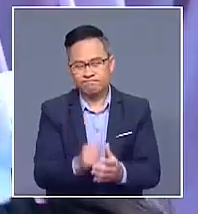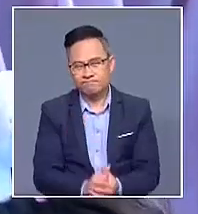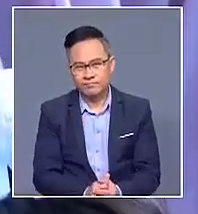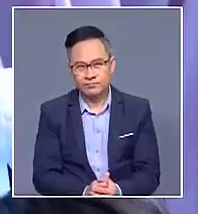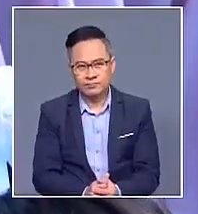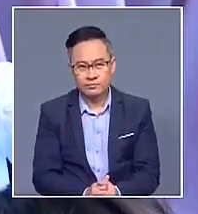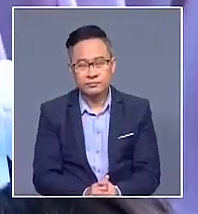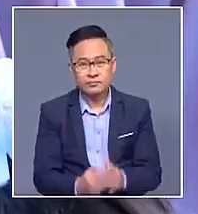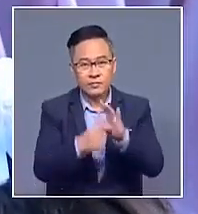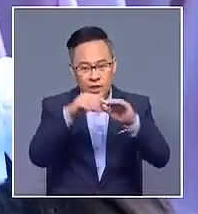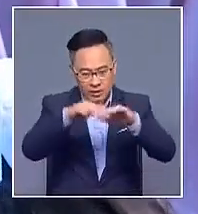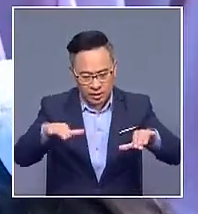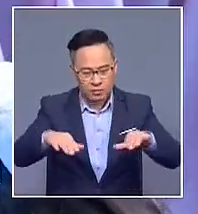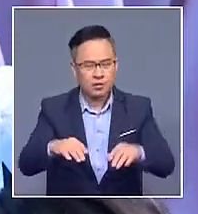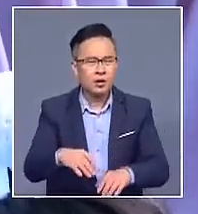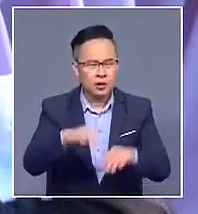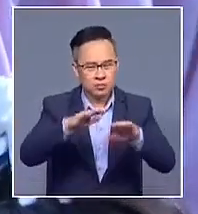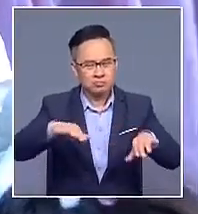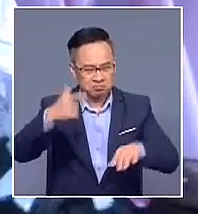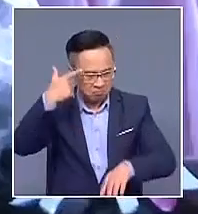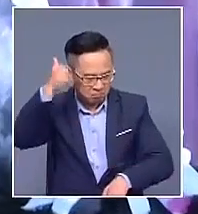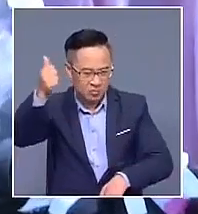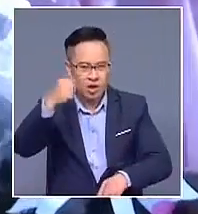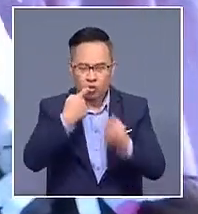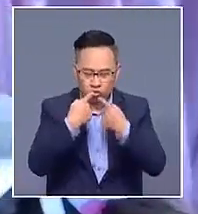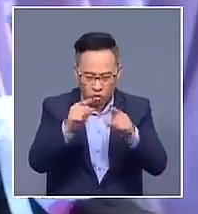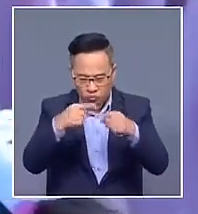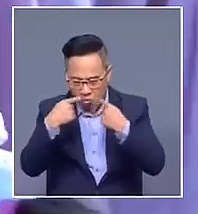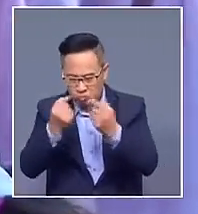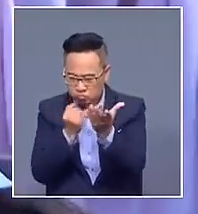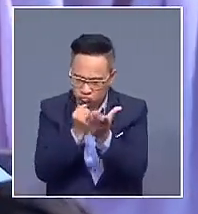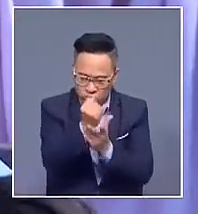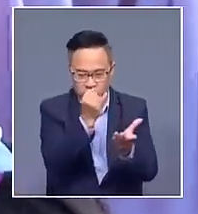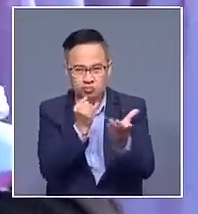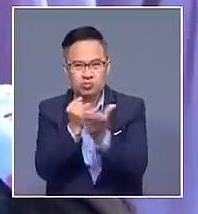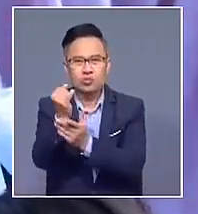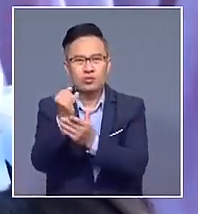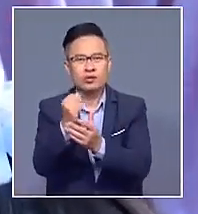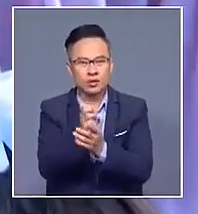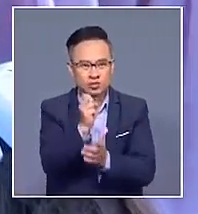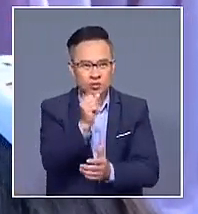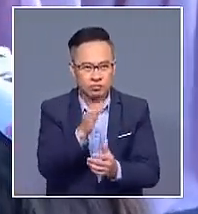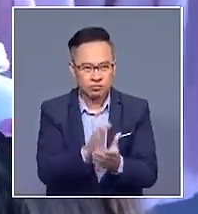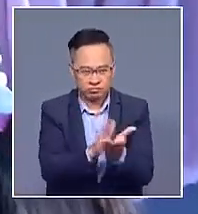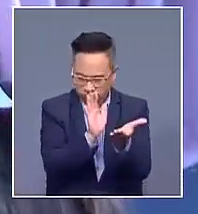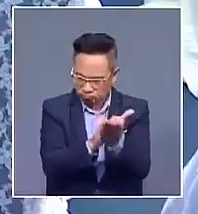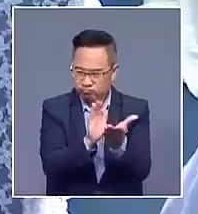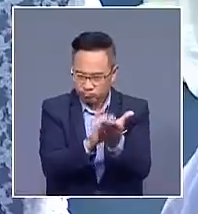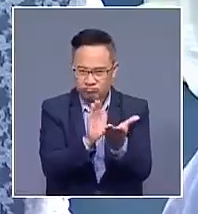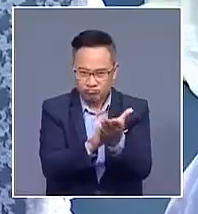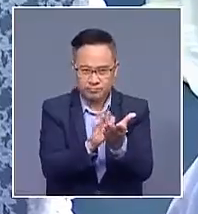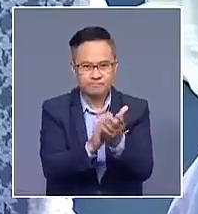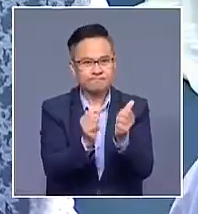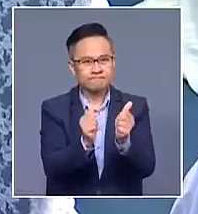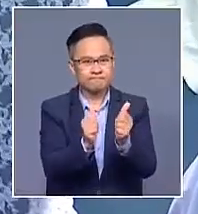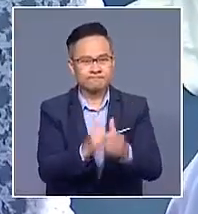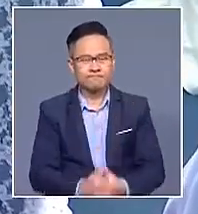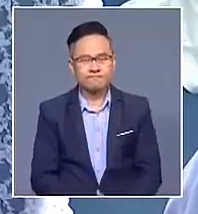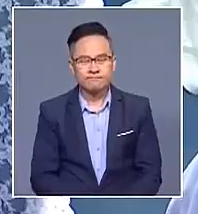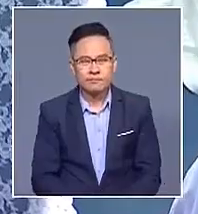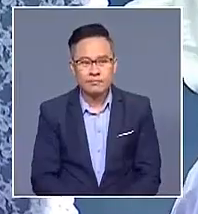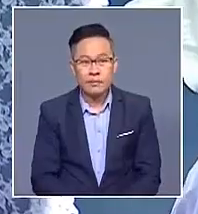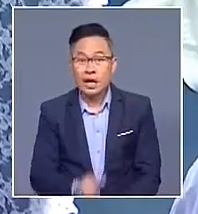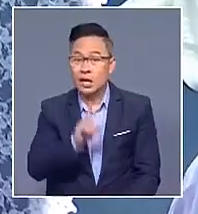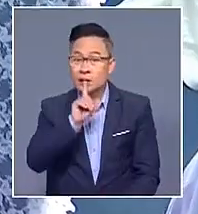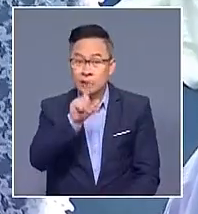น้ำหวานเก่งมากน้องแอมก็เก่งน้องๆแบบหลายคนตอบคำถามได้หมดเลยดีใจมากเลยเก่งมากที่ผ่านมานะคะมีเด็ก